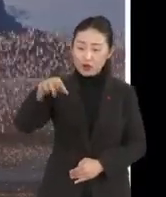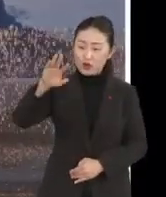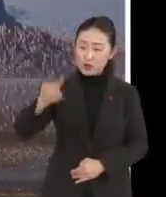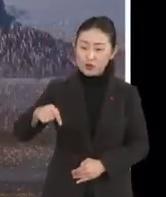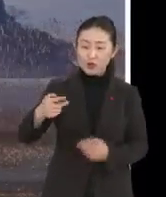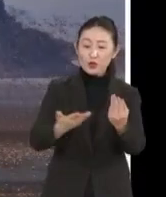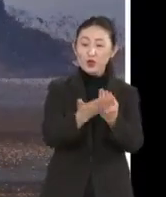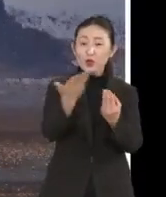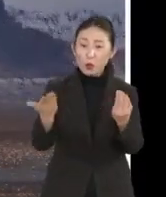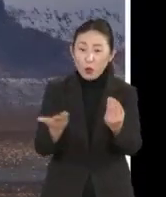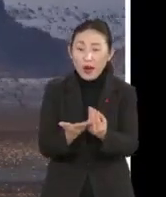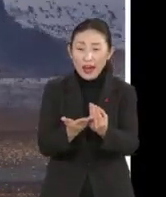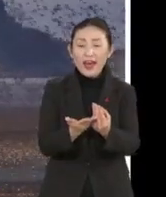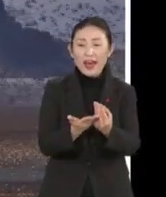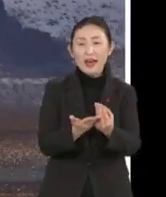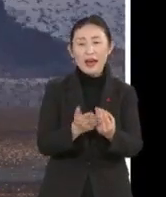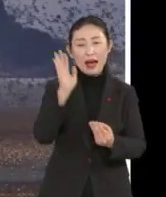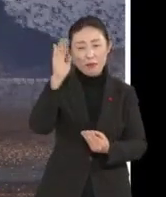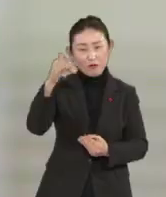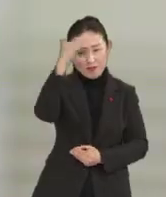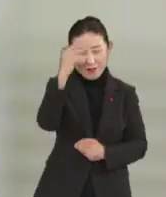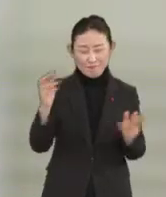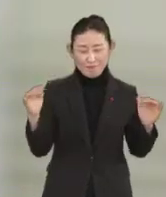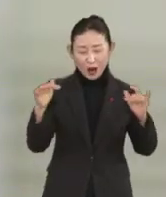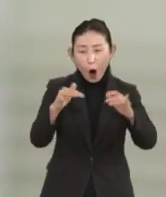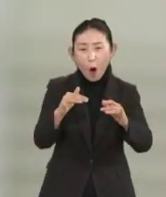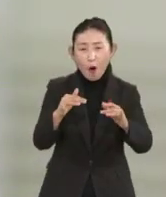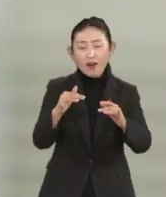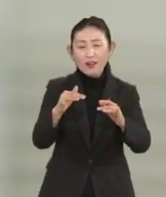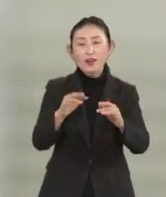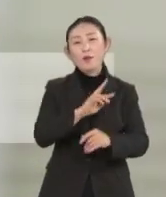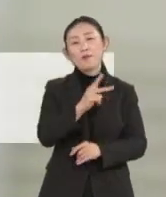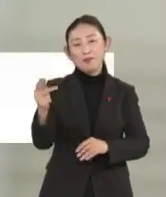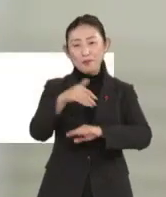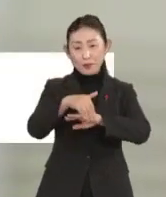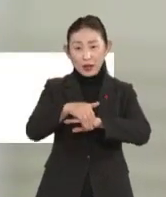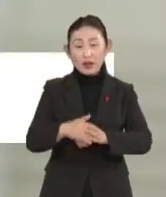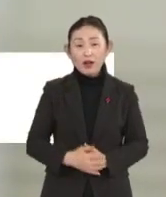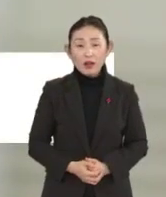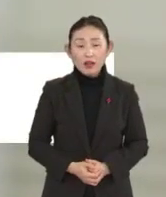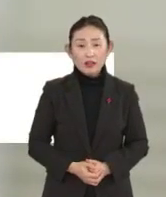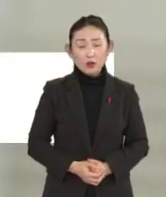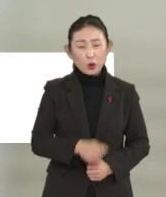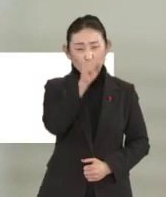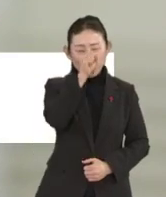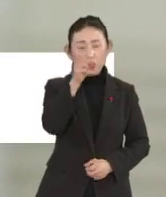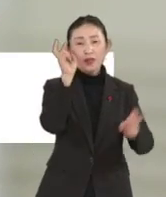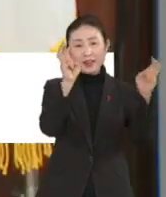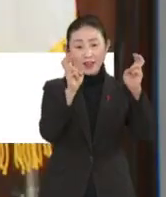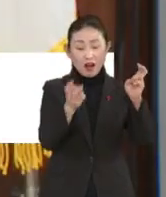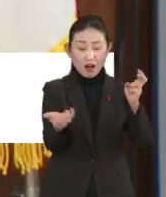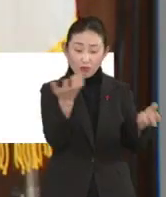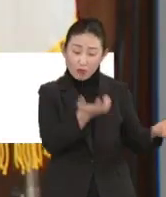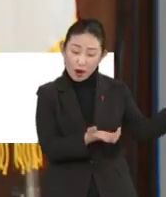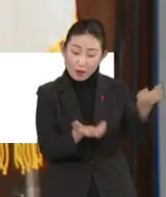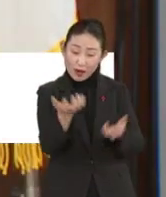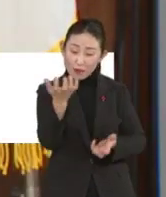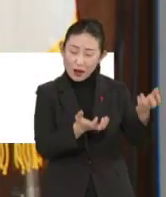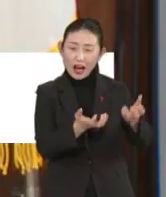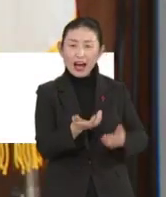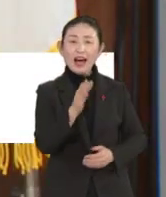배우 도시를 만들겠다는 겁니다 좋은 기업들이 많이 들어오고는 있지만 또 우리가